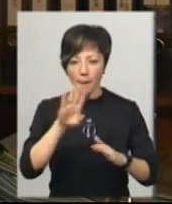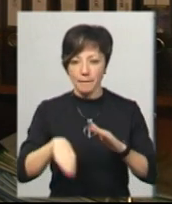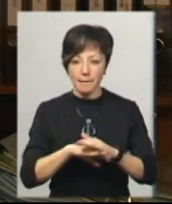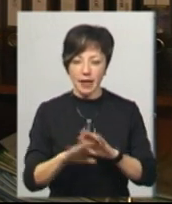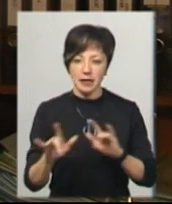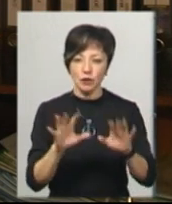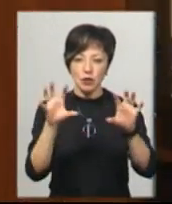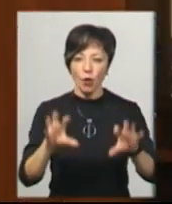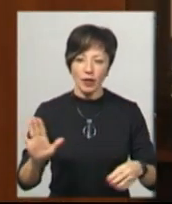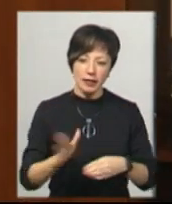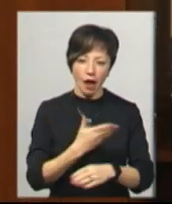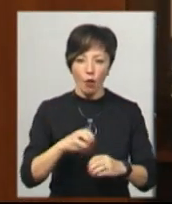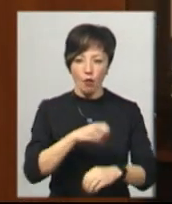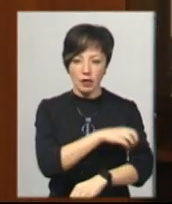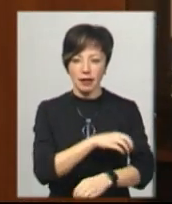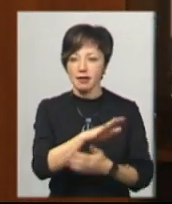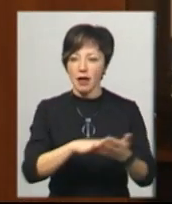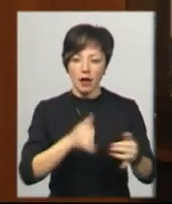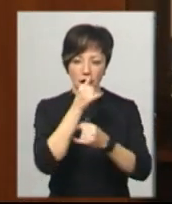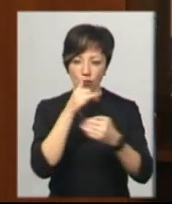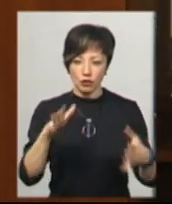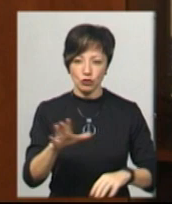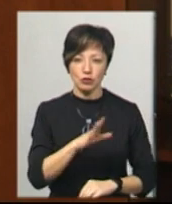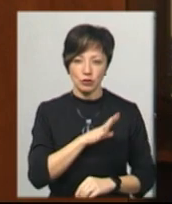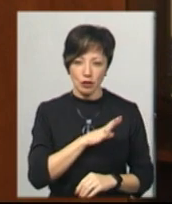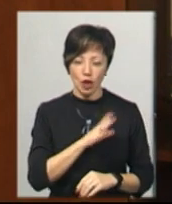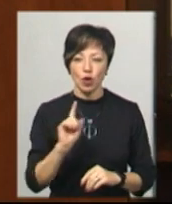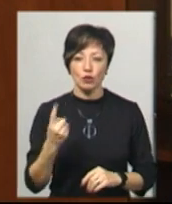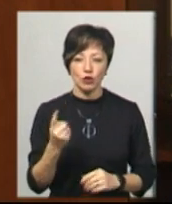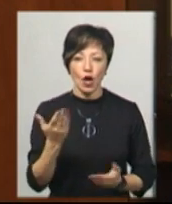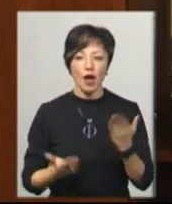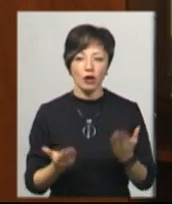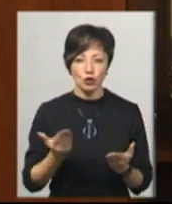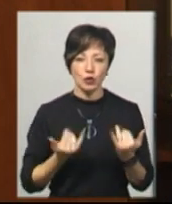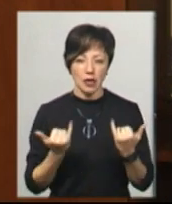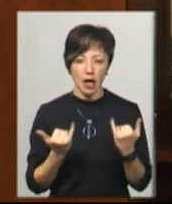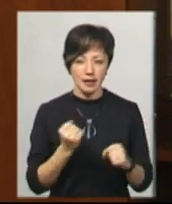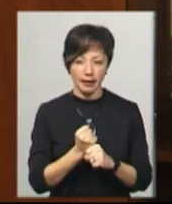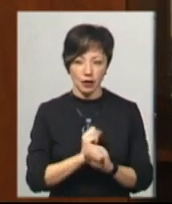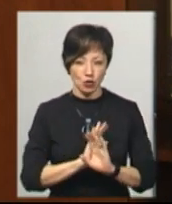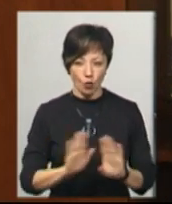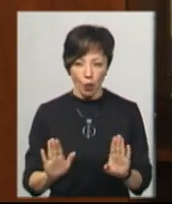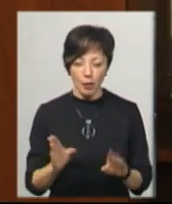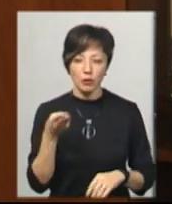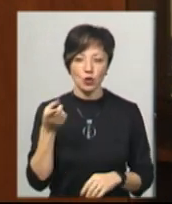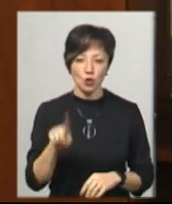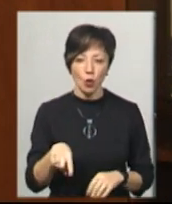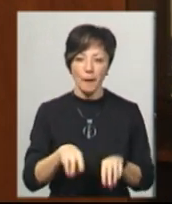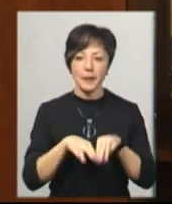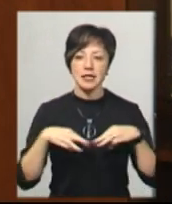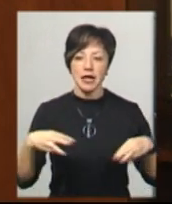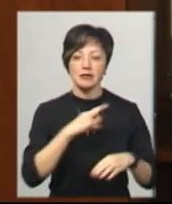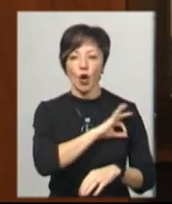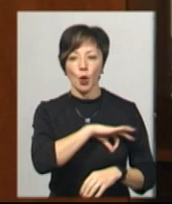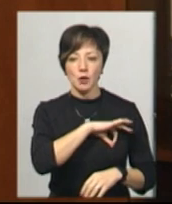закону про декомунізацію. Так далі не може відбуватися, тому що якщо ми цього зараз не зробимо, то Міністерство